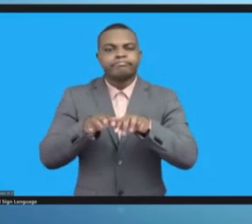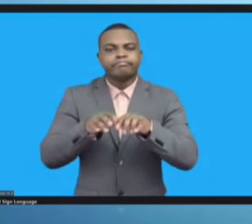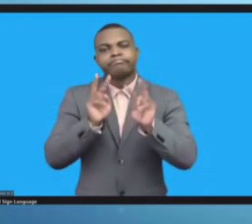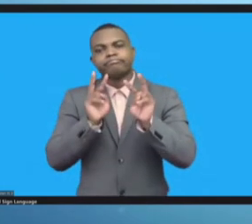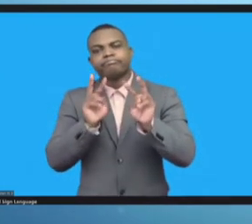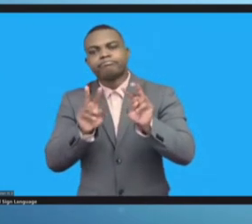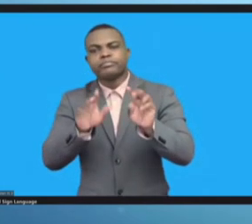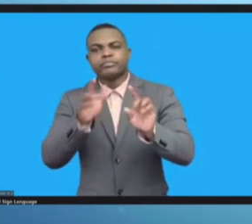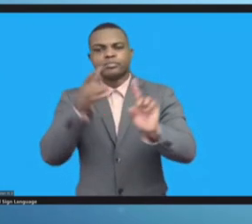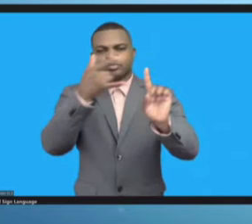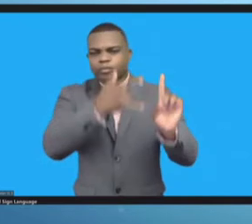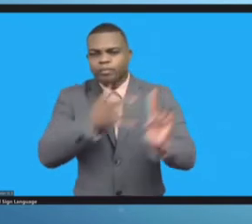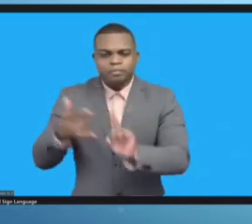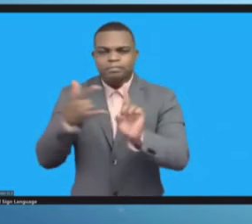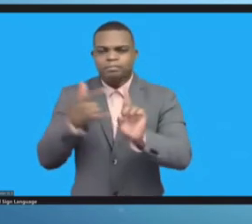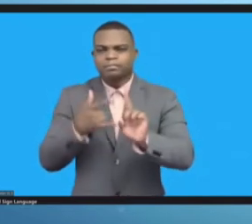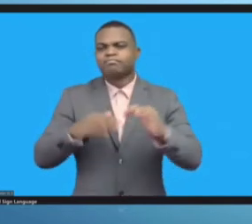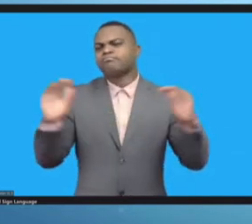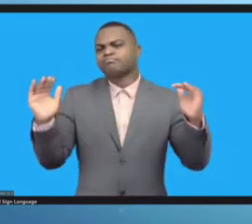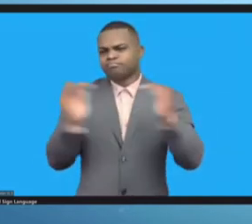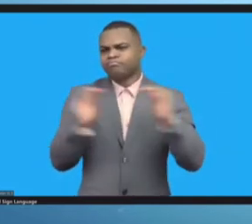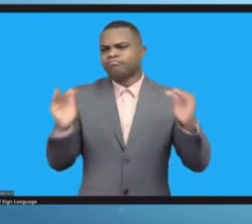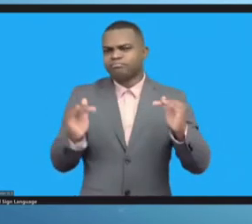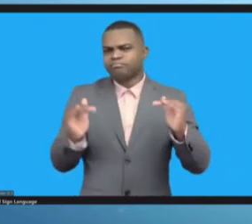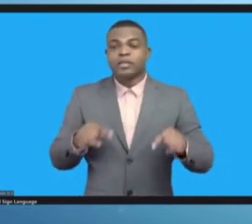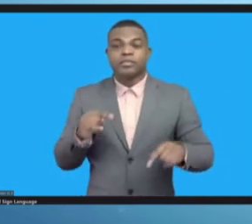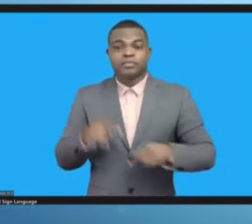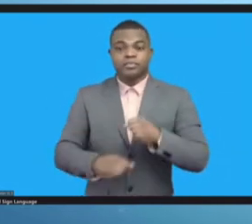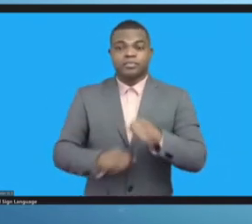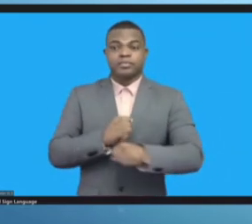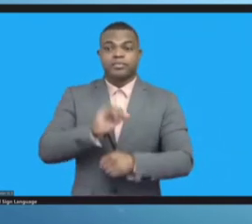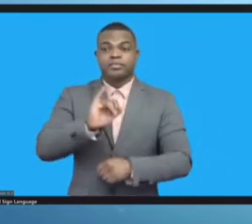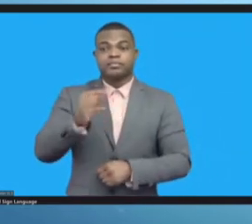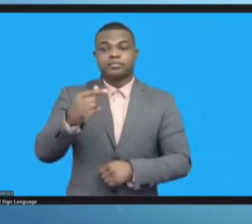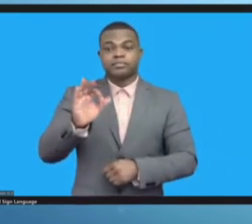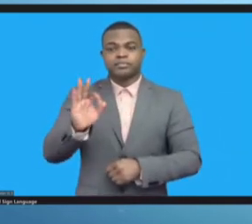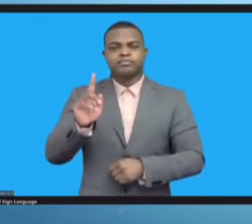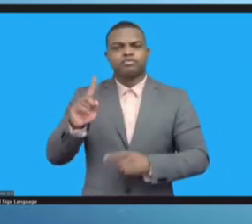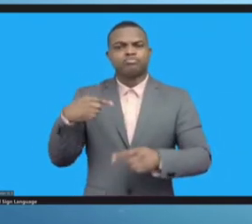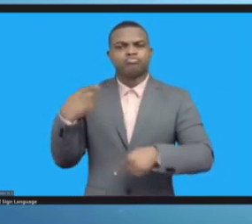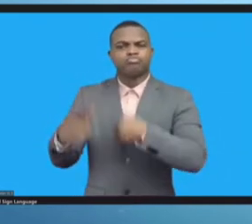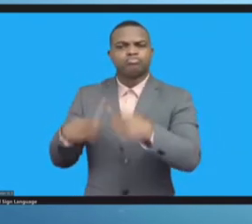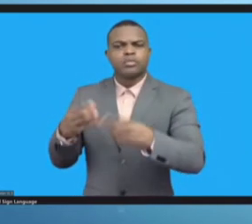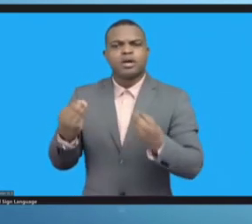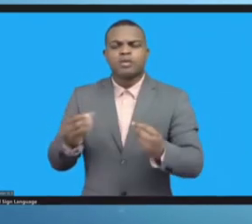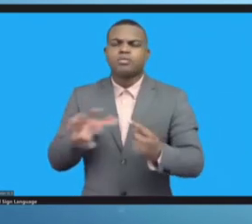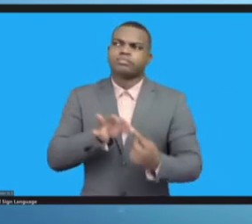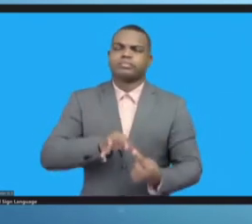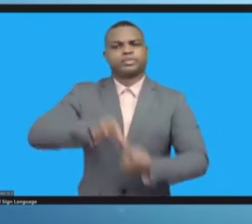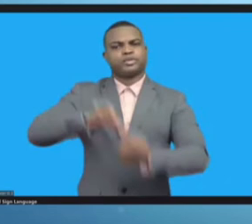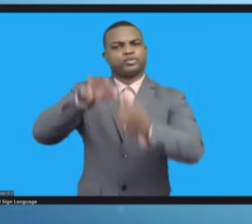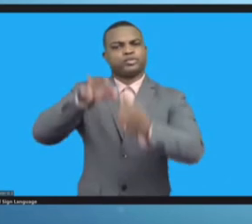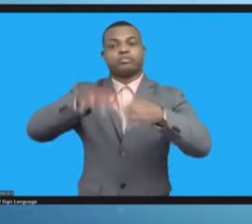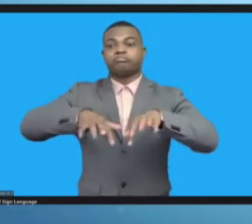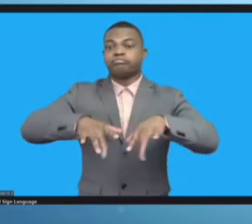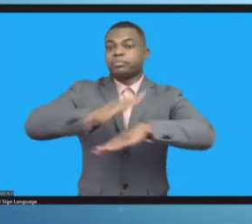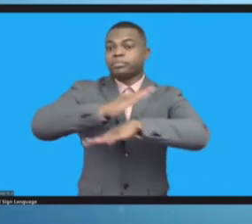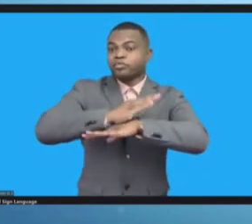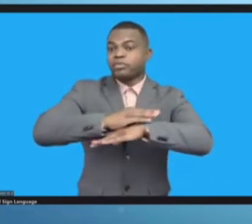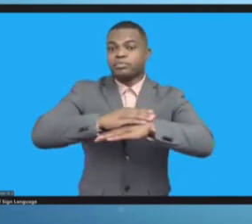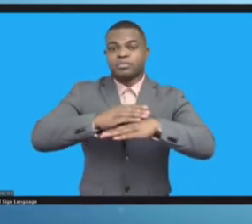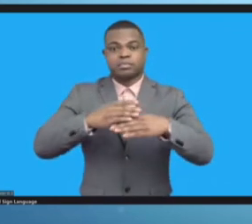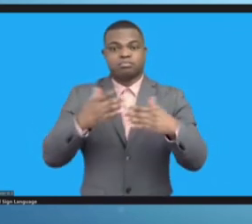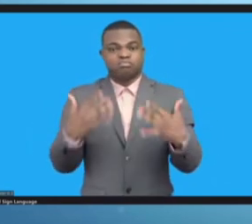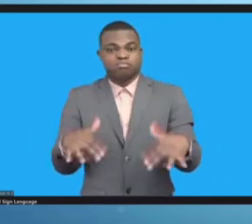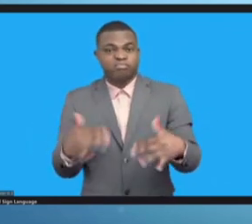simultanément pour tous les participants, où qu'ils soient. Le programme de ce forum a été élaboré autour de